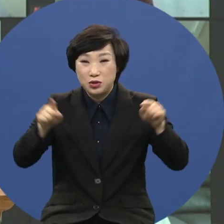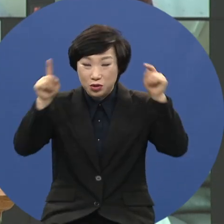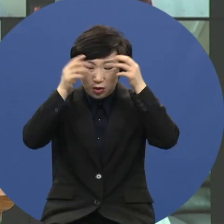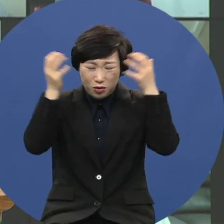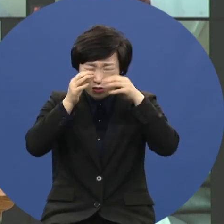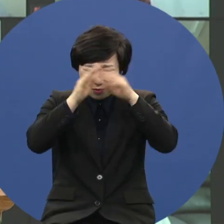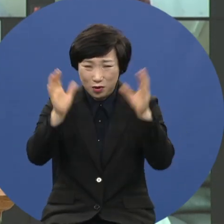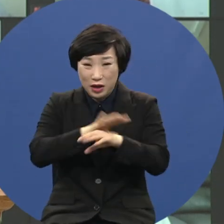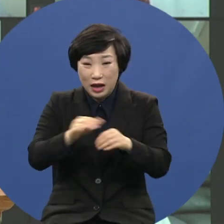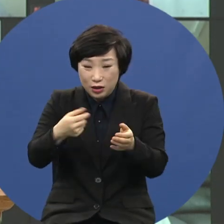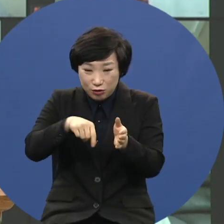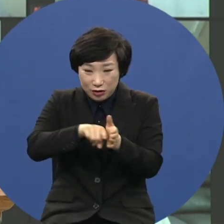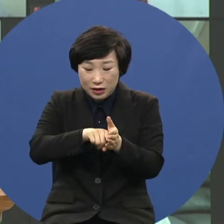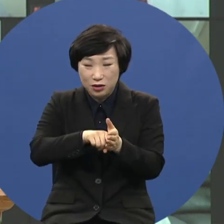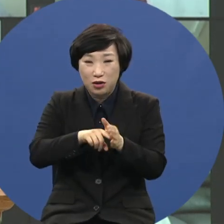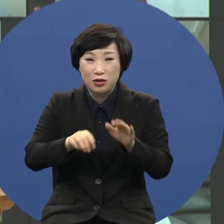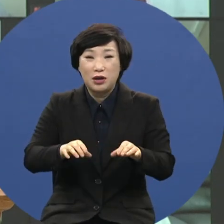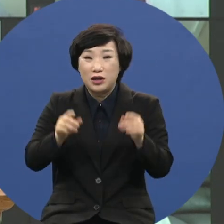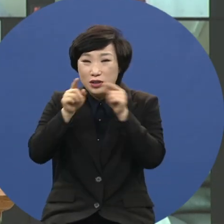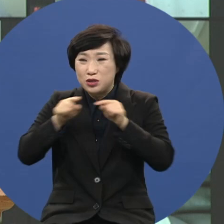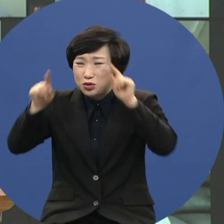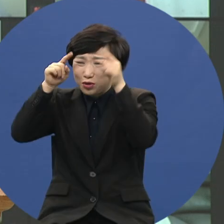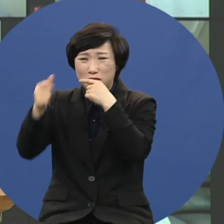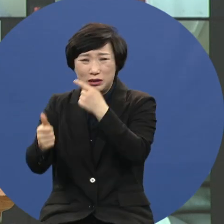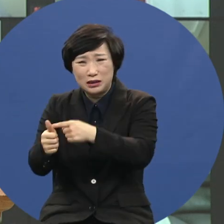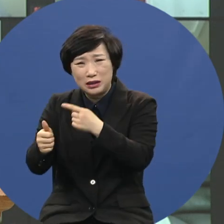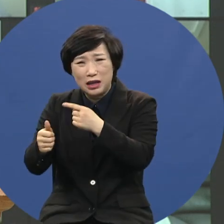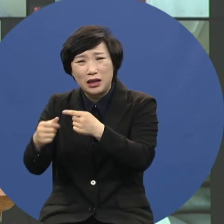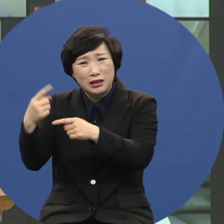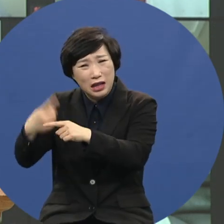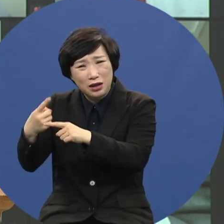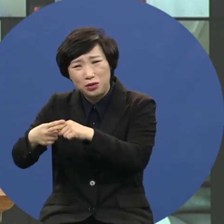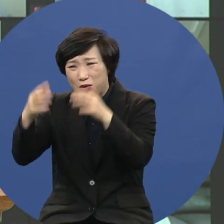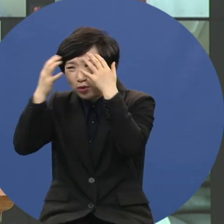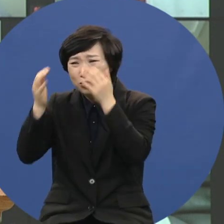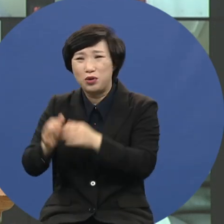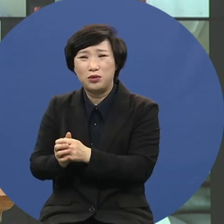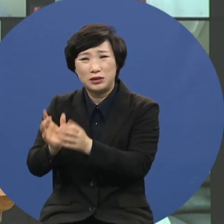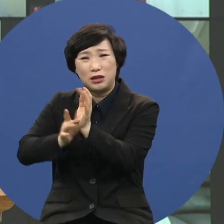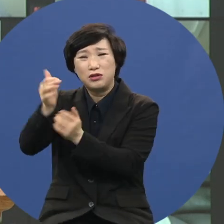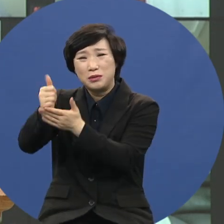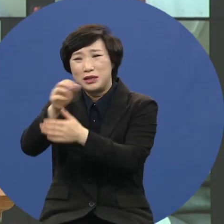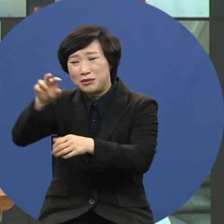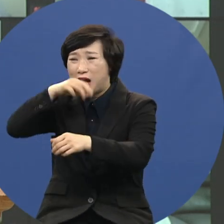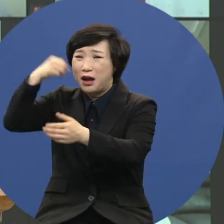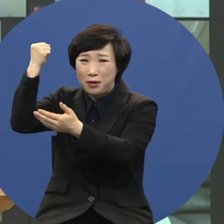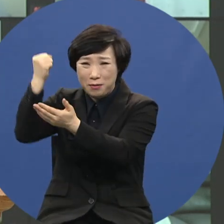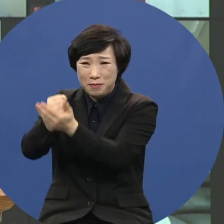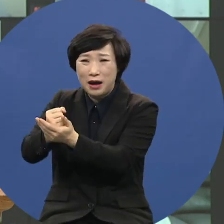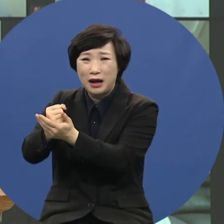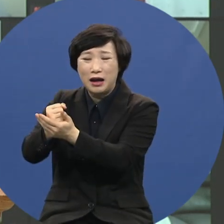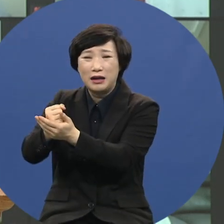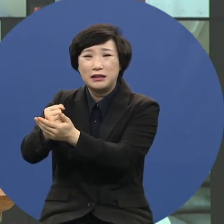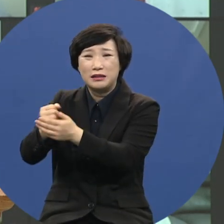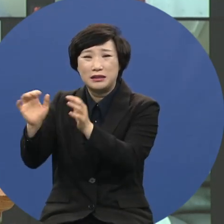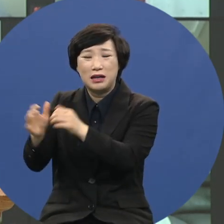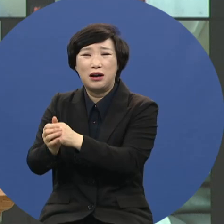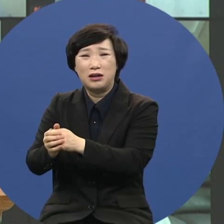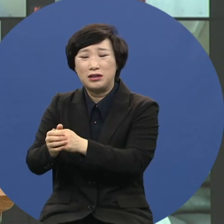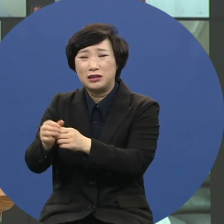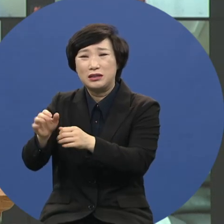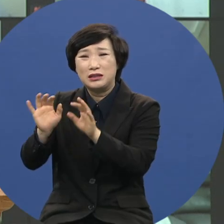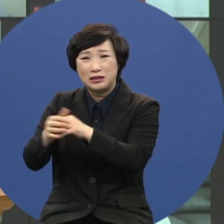고통을 해결하려고 지옥을 방불할 고통을 육체로 당하시면서 십자가에서 걸레처럼